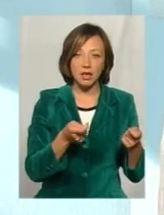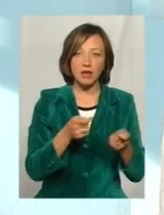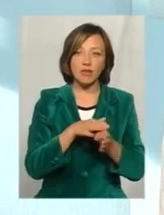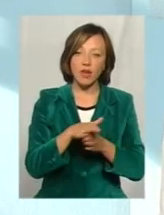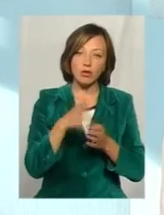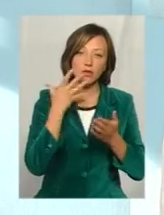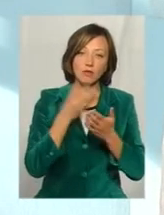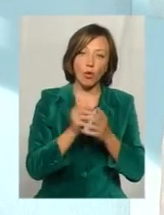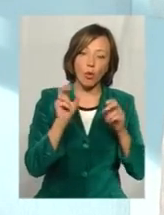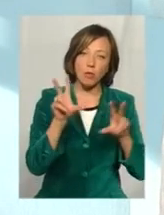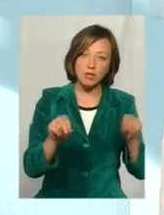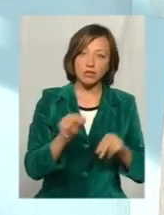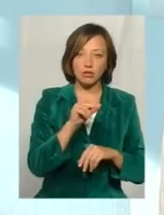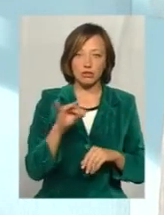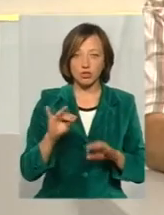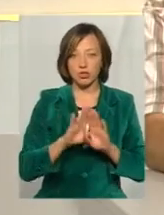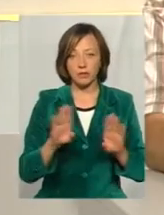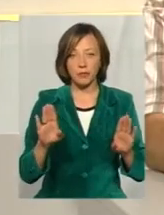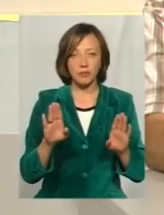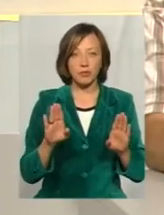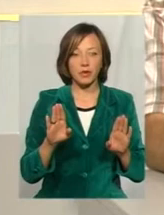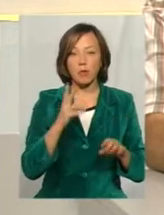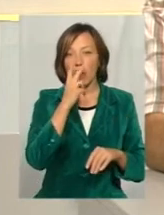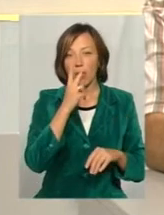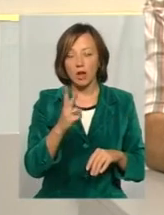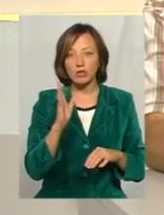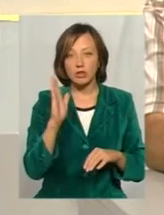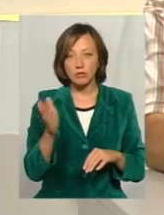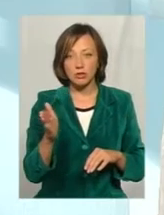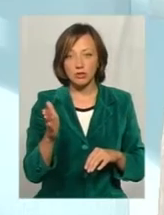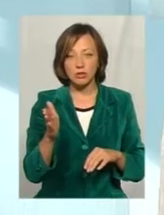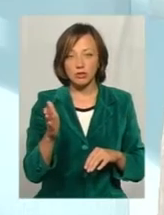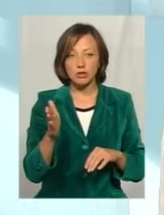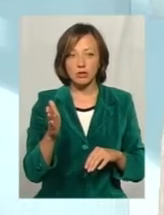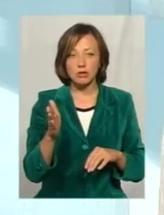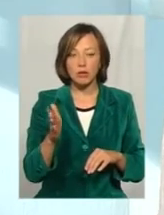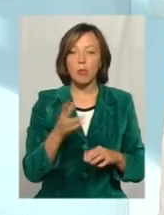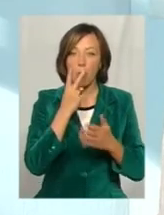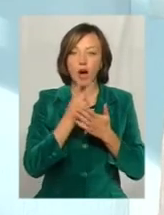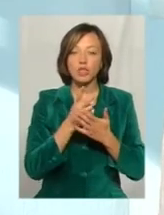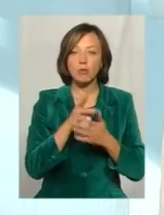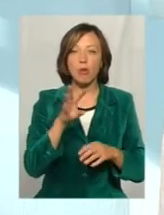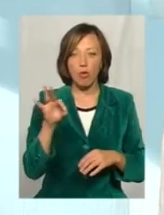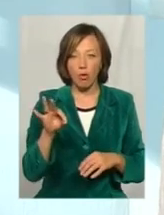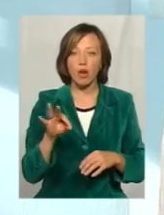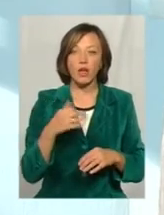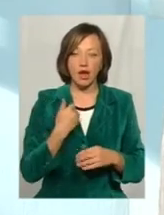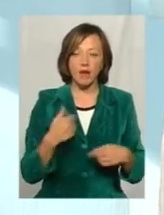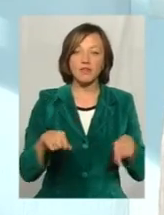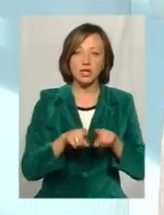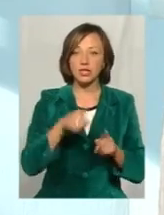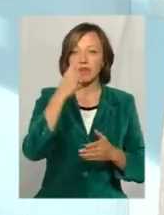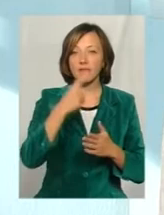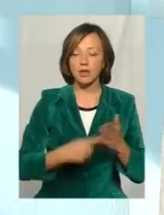дотримали свого слова. Побачили чи побачите? Бо ви сказали, побачимо. І всі побачимо. Ви, я все ж таки вірю,